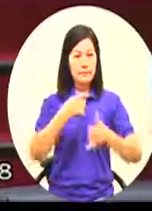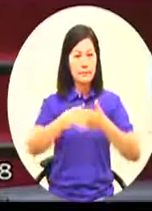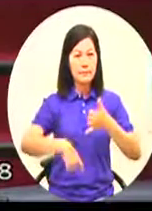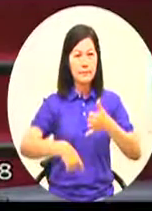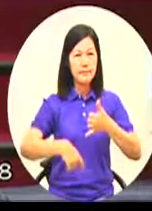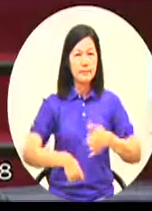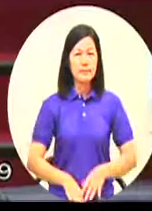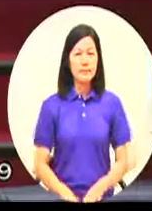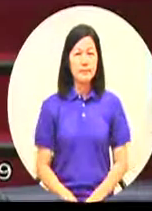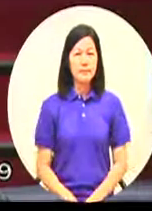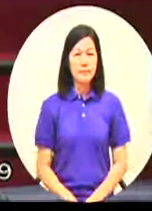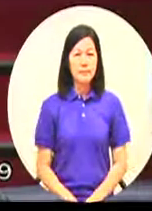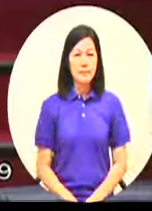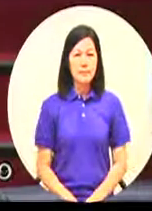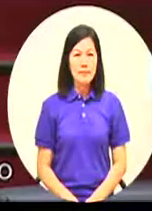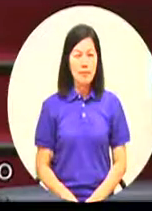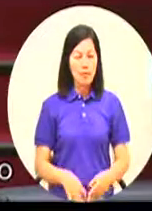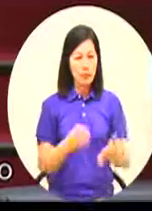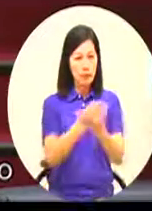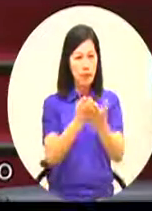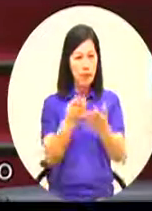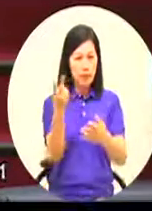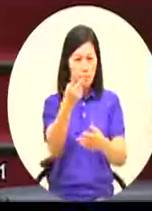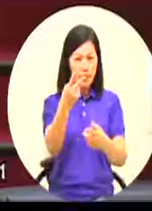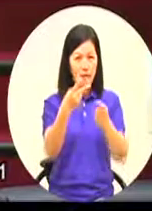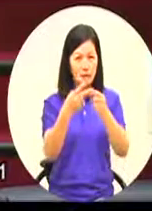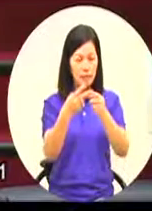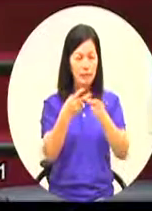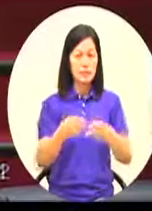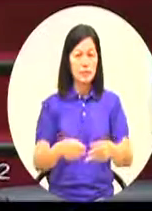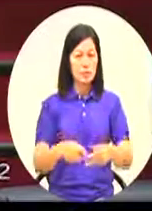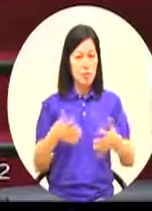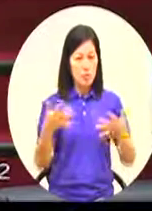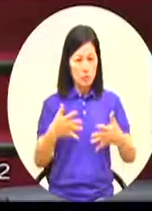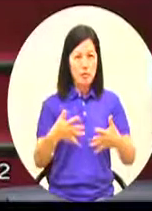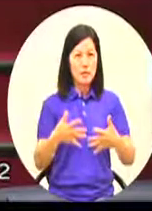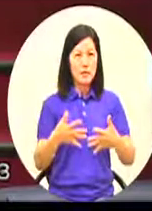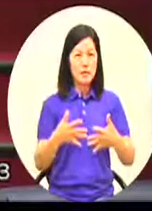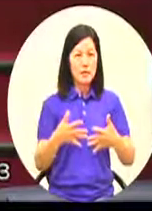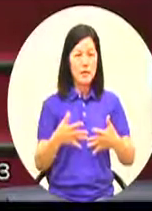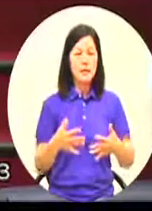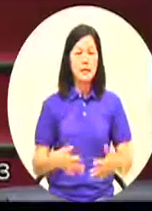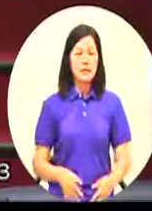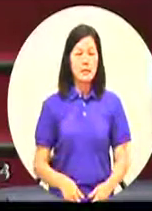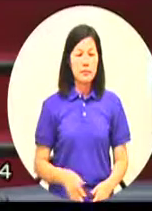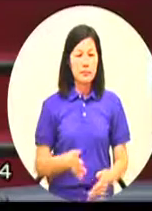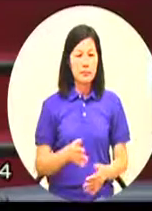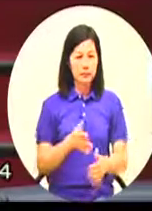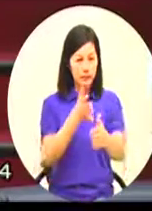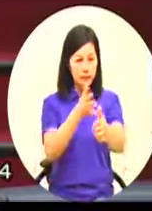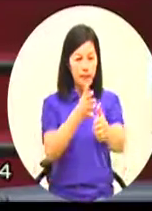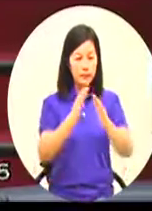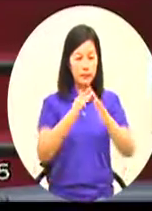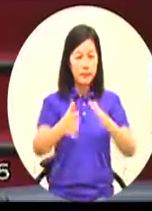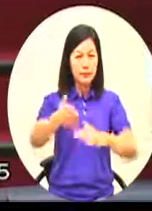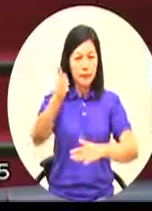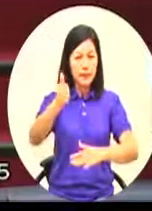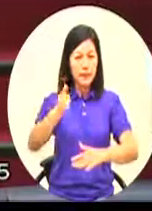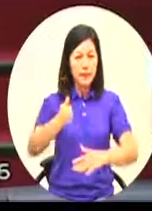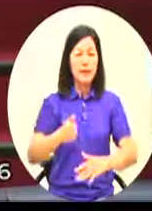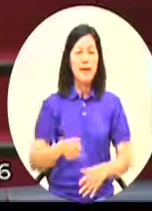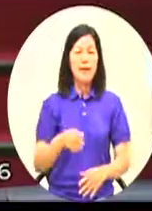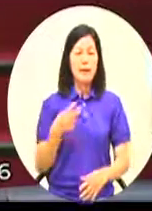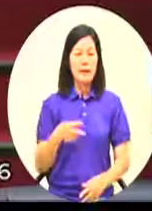个非常严重的两个问题，要请教我们的市长，还有请教我们